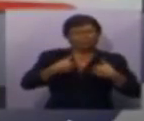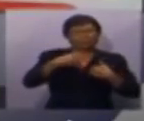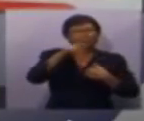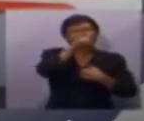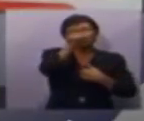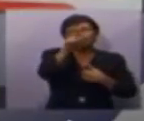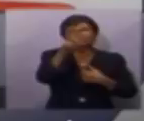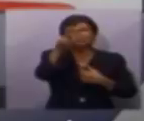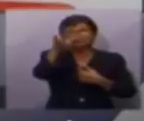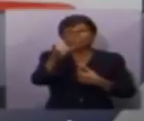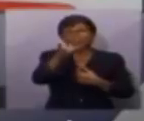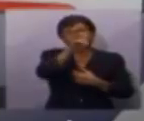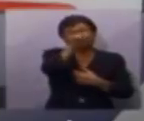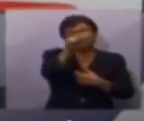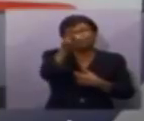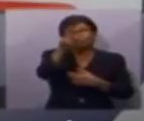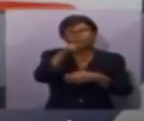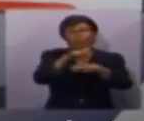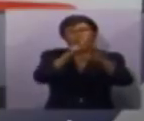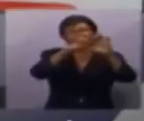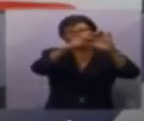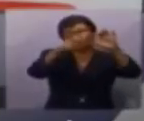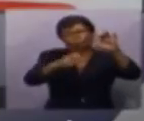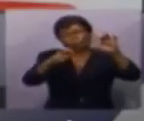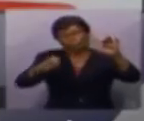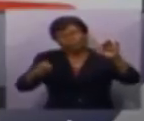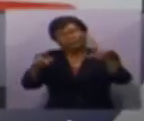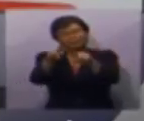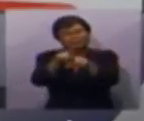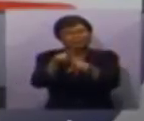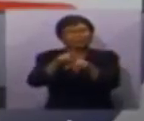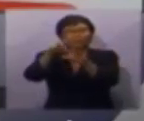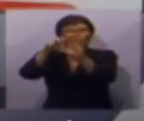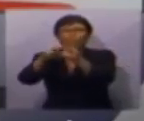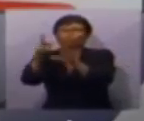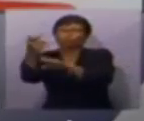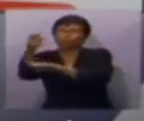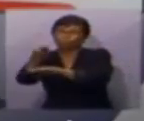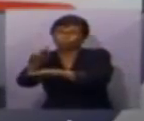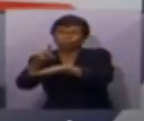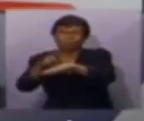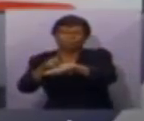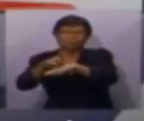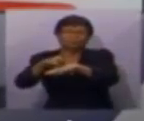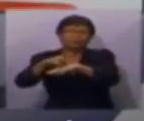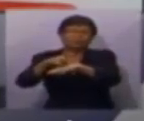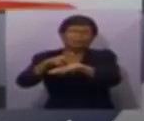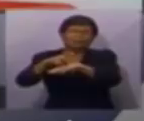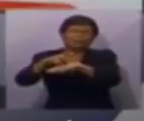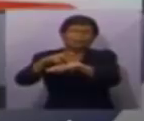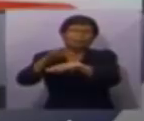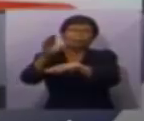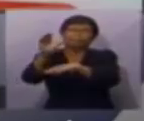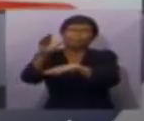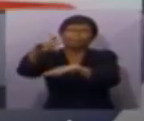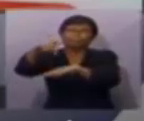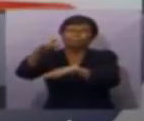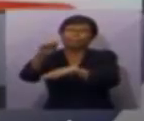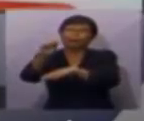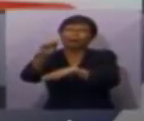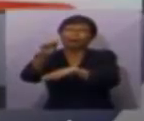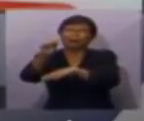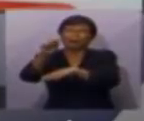Zamri Kadir, Datuk Seri Zamri Kadir di Lumut, dan masa yang sama cuba mempertahankan kerusi DUN di Pangku.